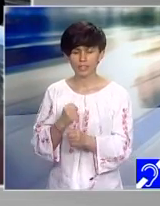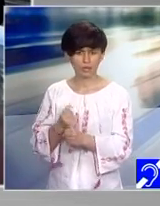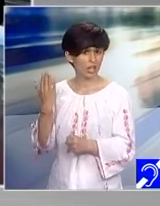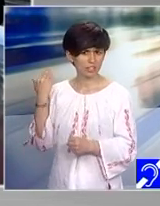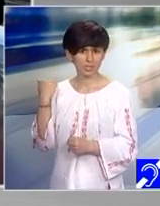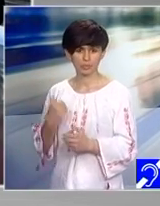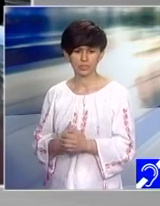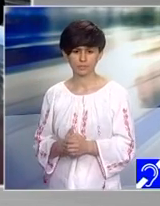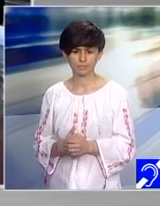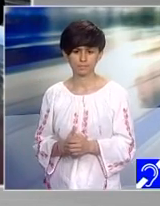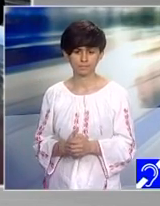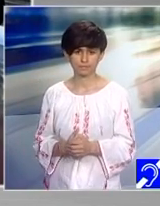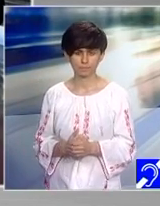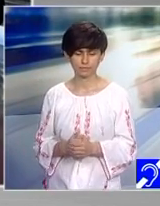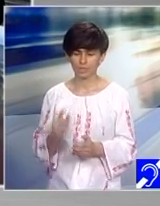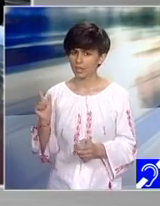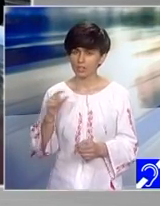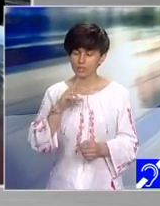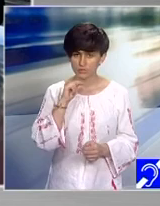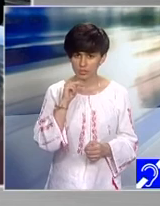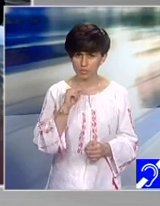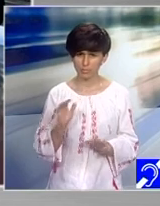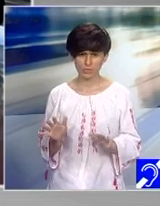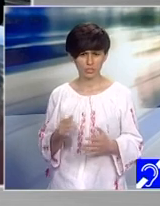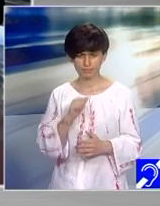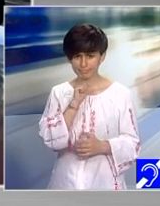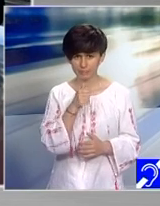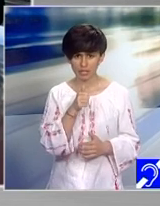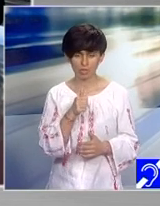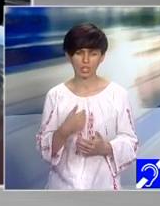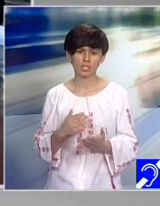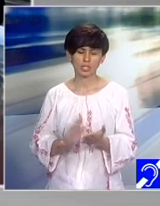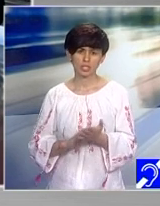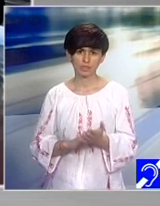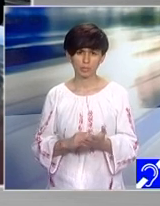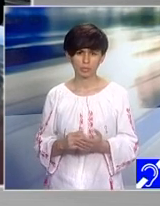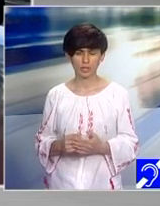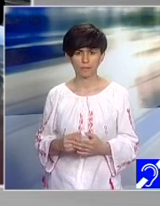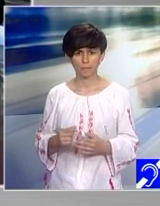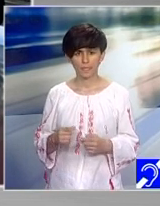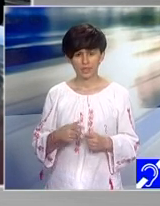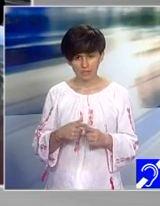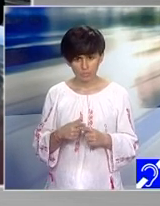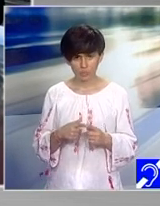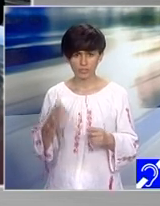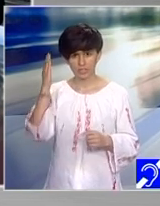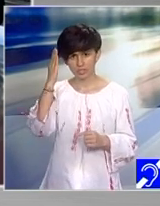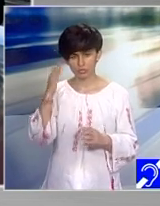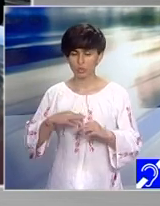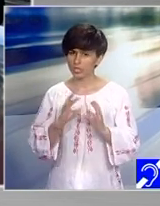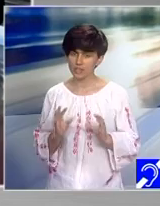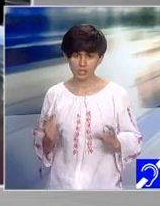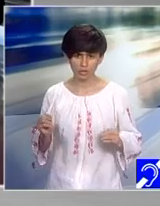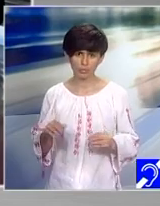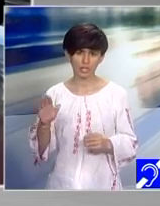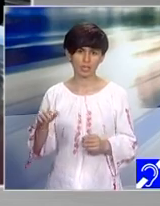în sistem. Nu se vorbește deloc despre faptul că peste un sfert din școlile din România, probabil o treime, au